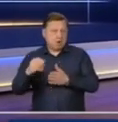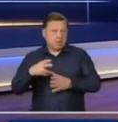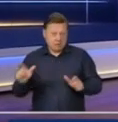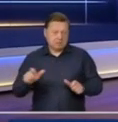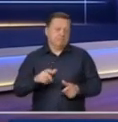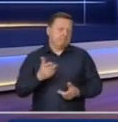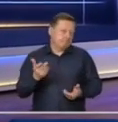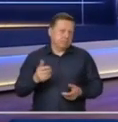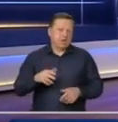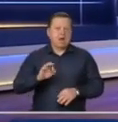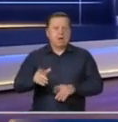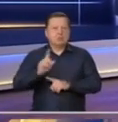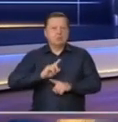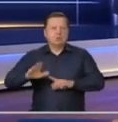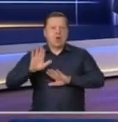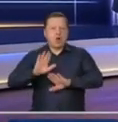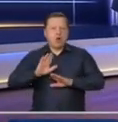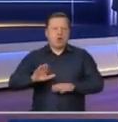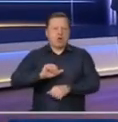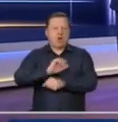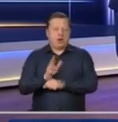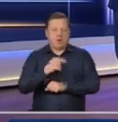wcześniej ochrona przed pandemią. Zaczynamy.